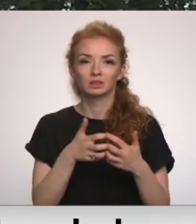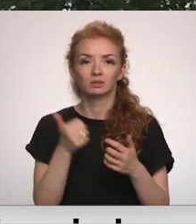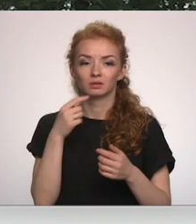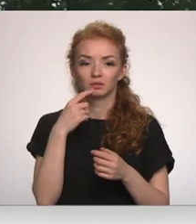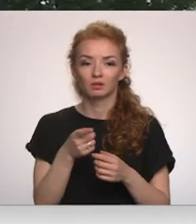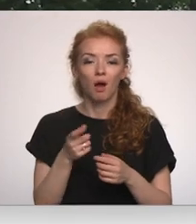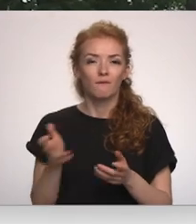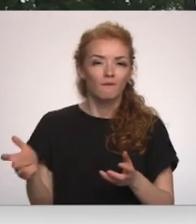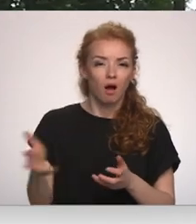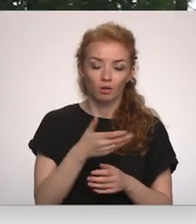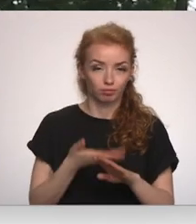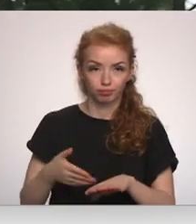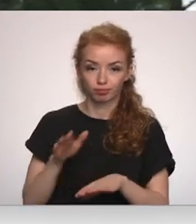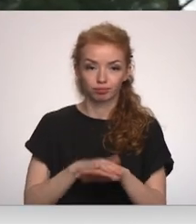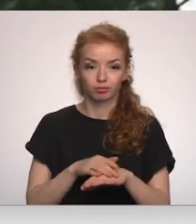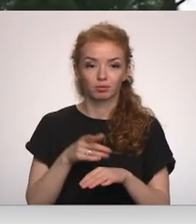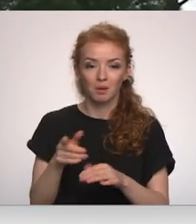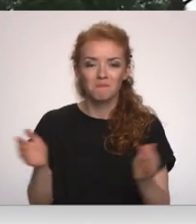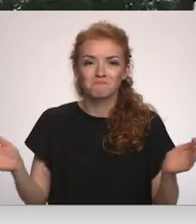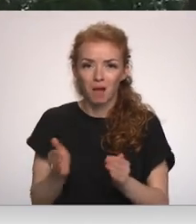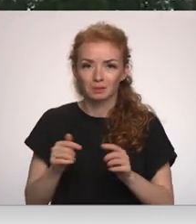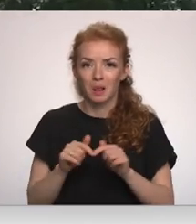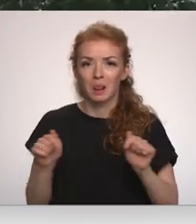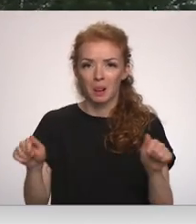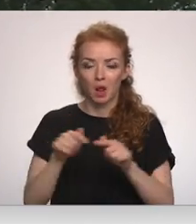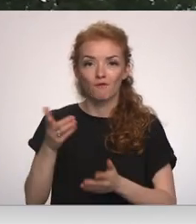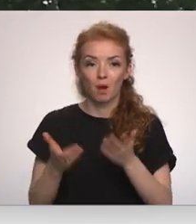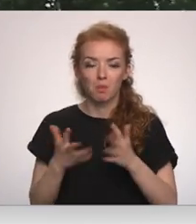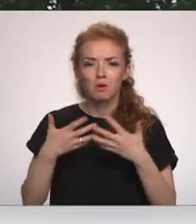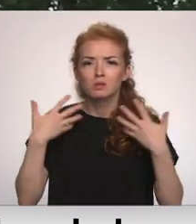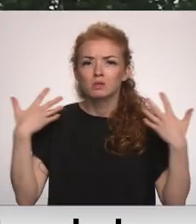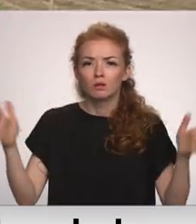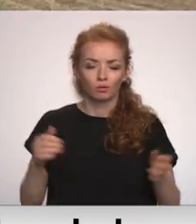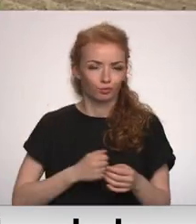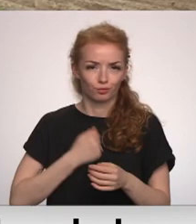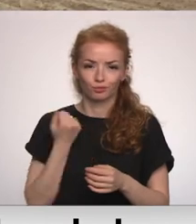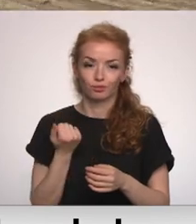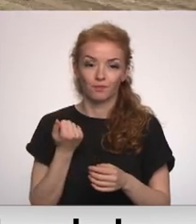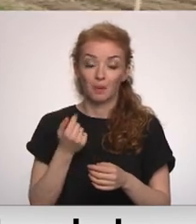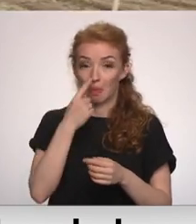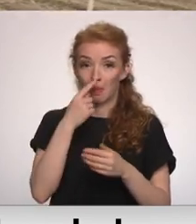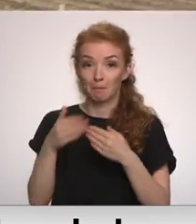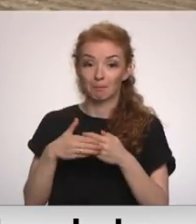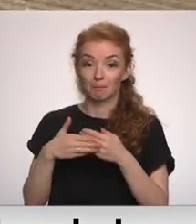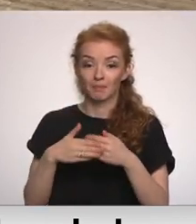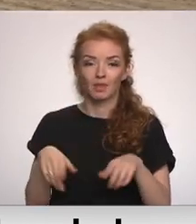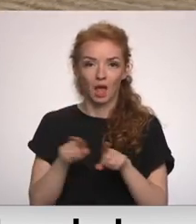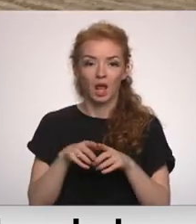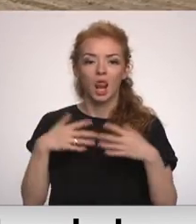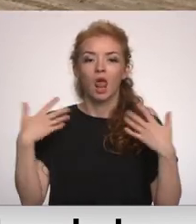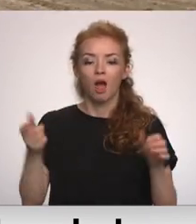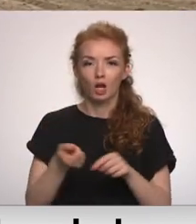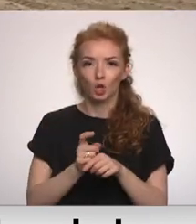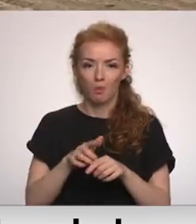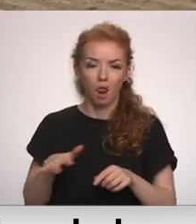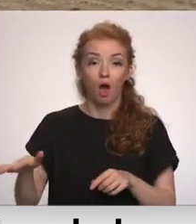man liekas, viņas nevar. Šitādā mazā tīrumā varbūt, ka var nolasīt, bet lielā nevar. Un tepat netālu arī lielais